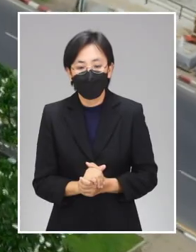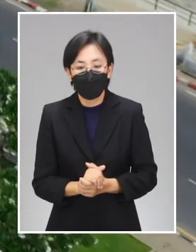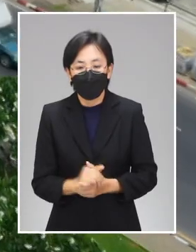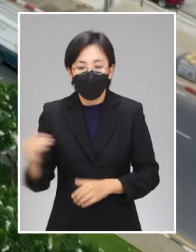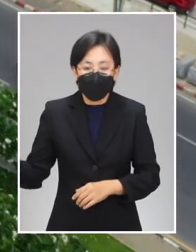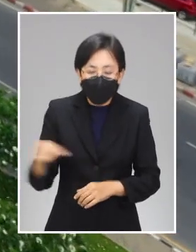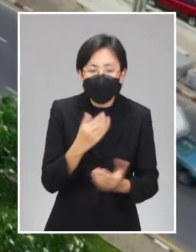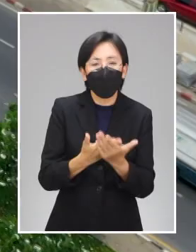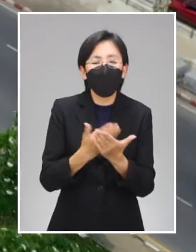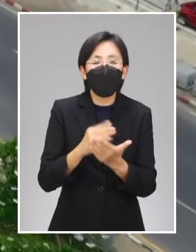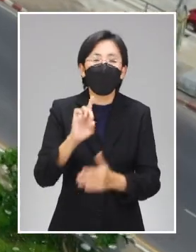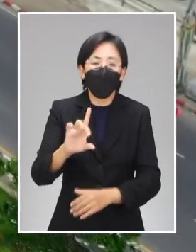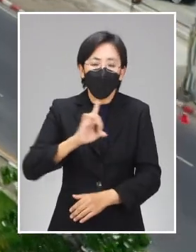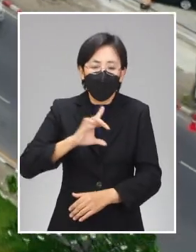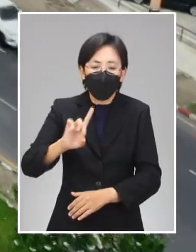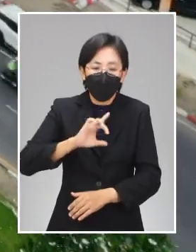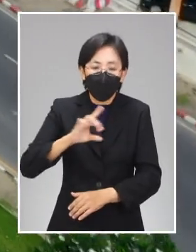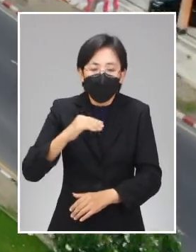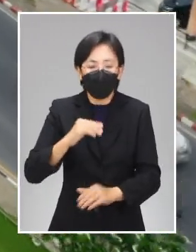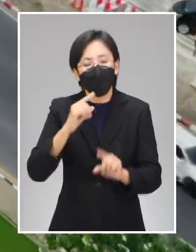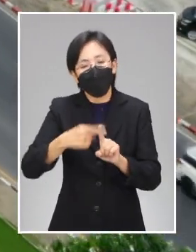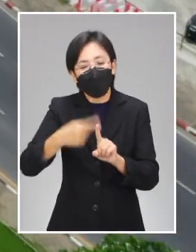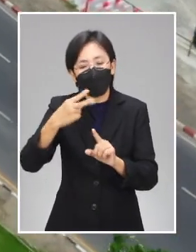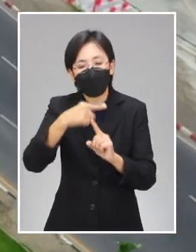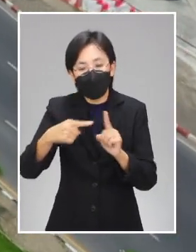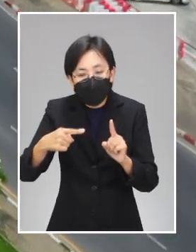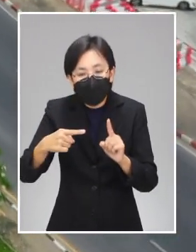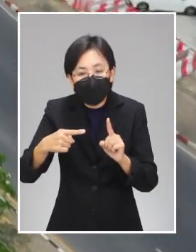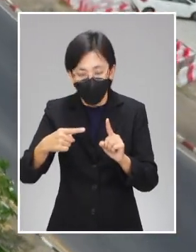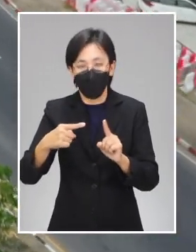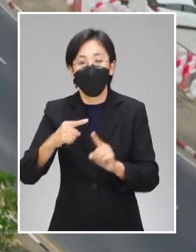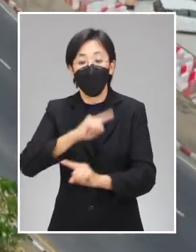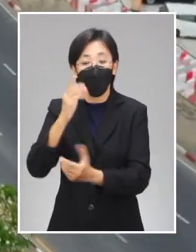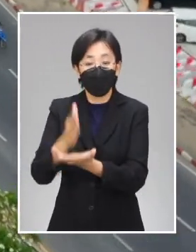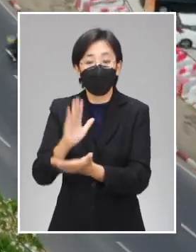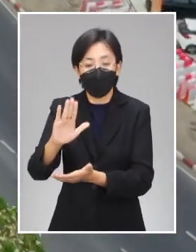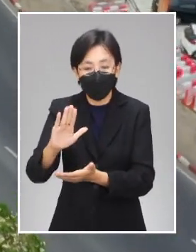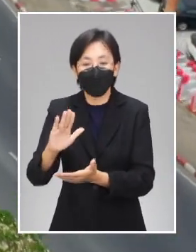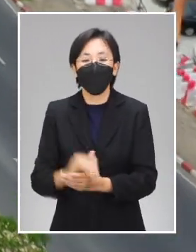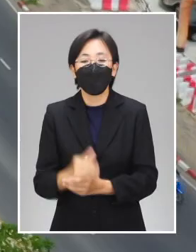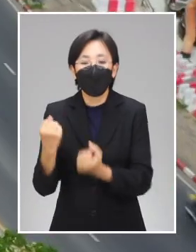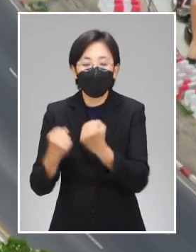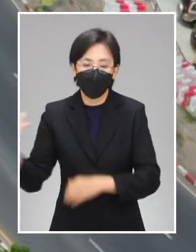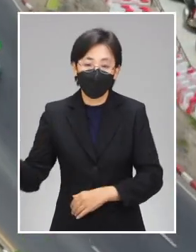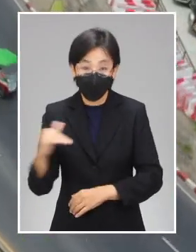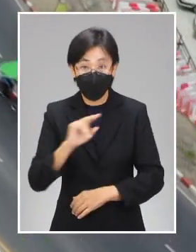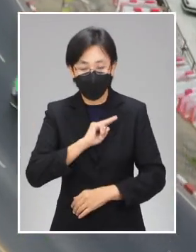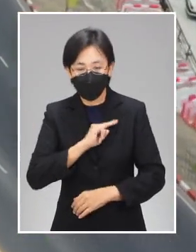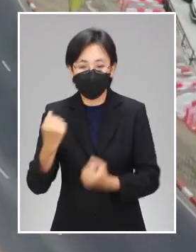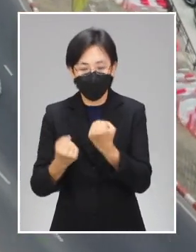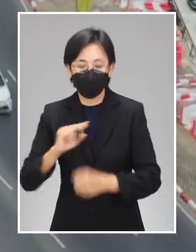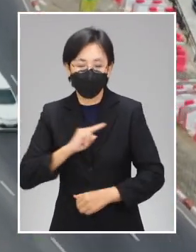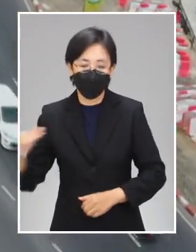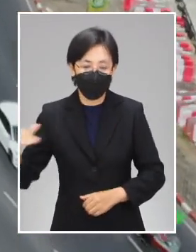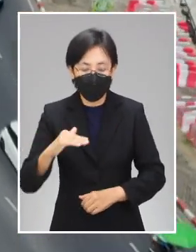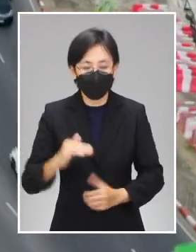ให้ผมร้อยหนึ่งร้อยหนึ่งประมาณ2เดือนครึ่งแล้วก็อยู่ๆวันนั้นวันหยุดเขาขับมาเองเขาไม่ให้ลูกน้องเขาขับมาเองเล